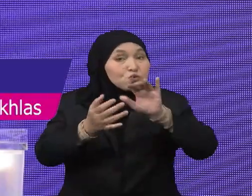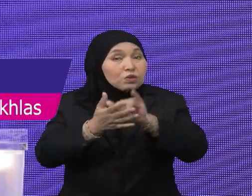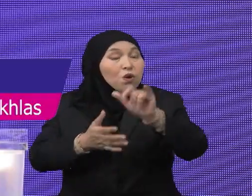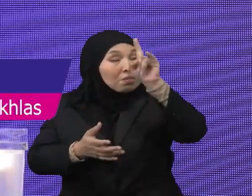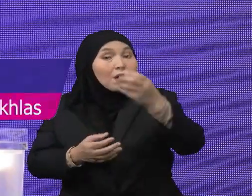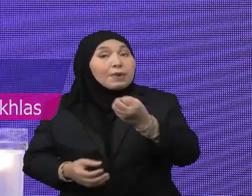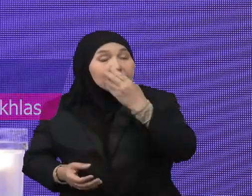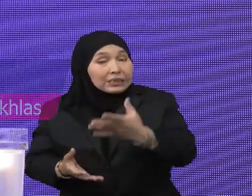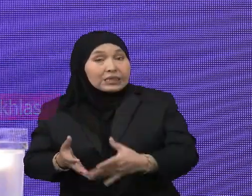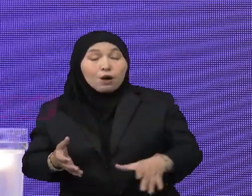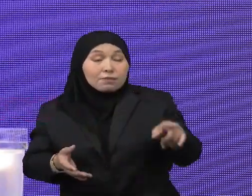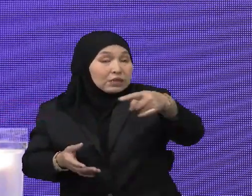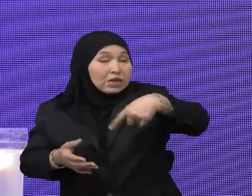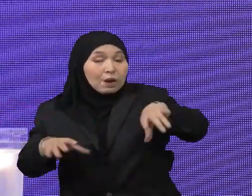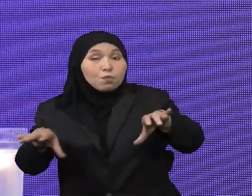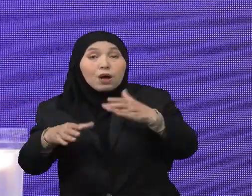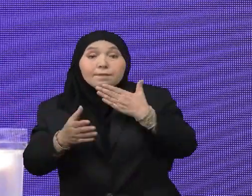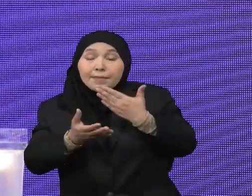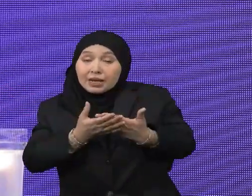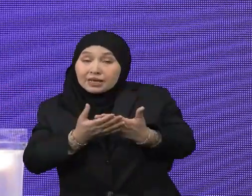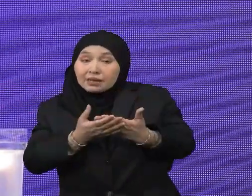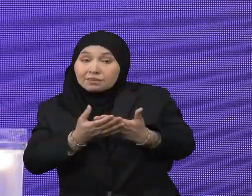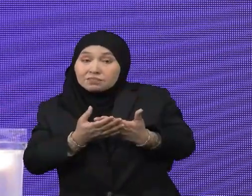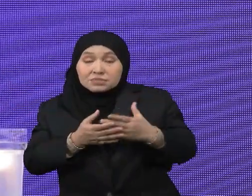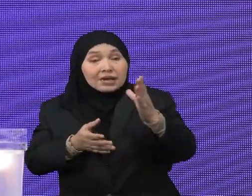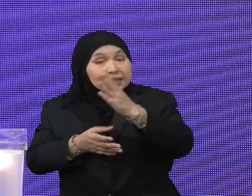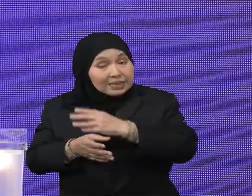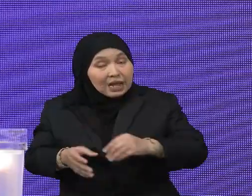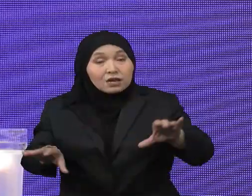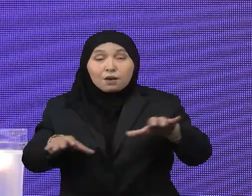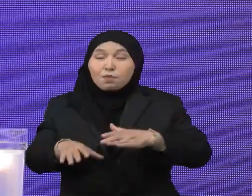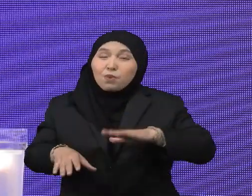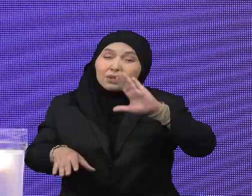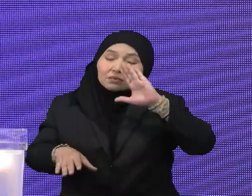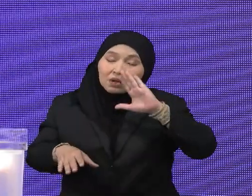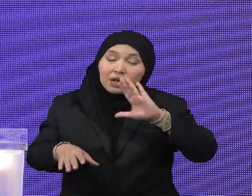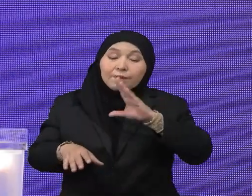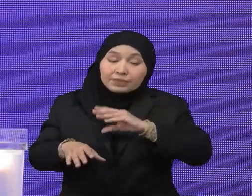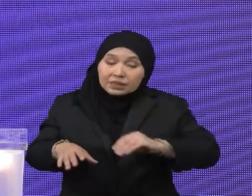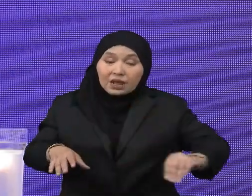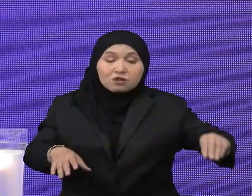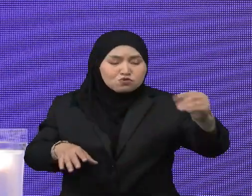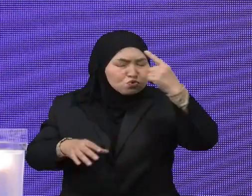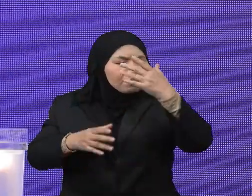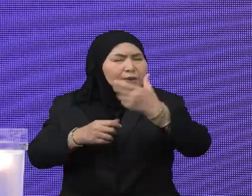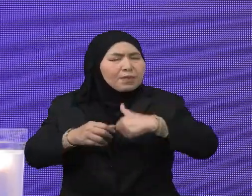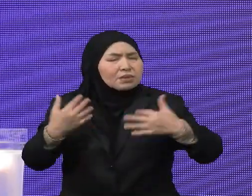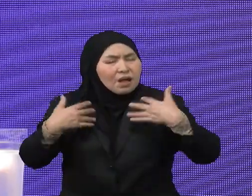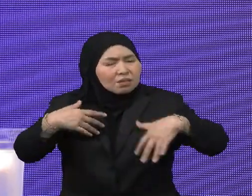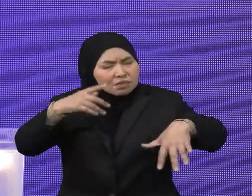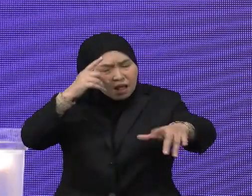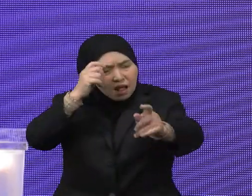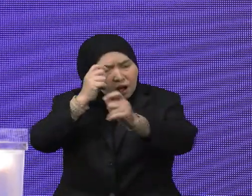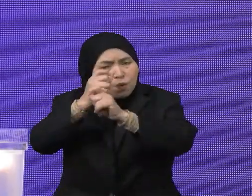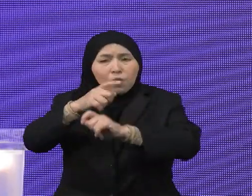kepada mereka yang berbuat baik ahsanu dan juga watako ajurun adzim bagi orang bertakwa itu ada